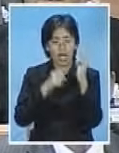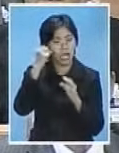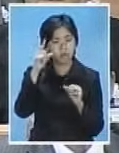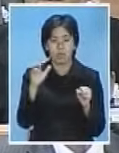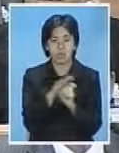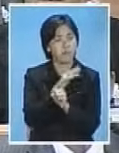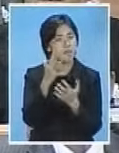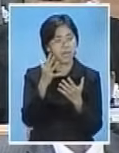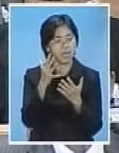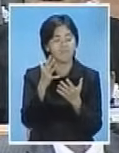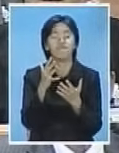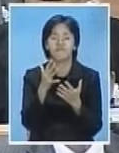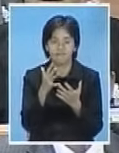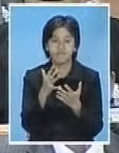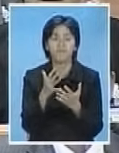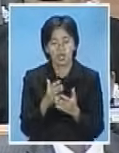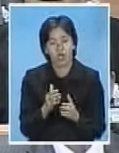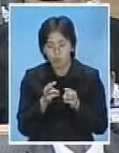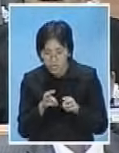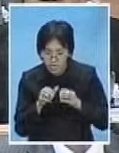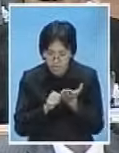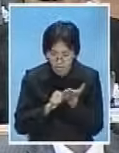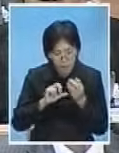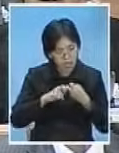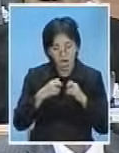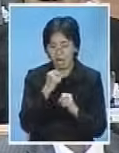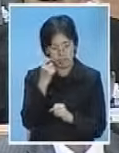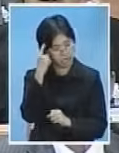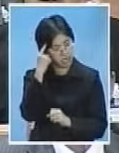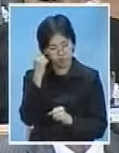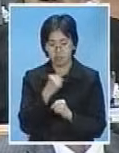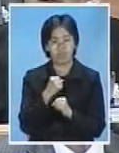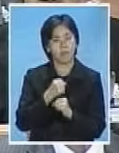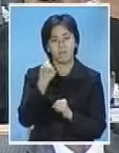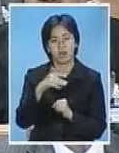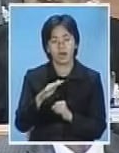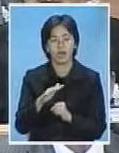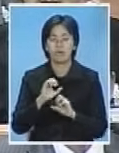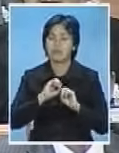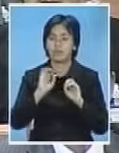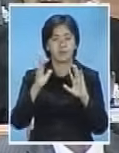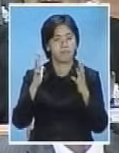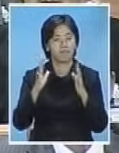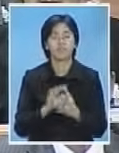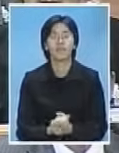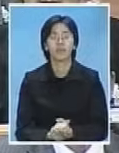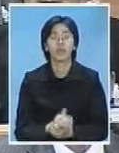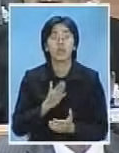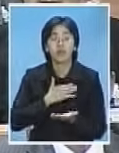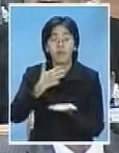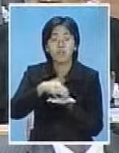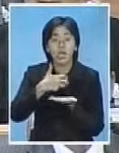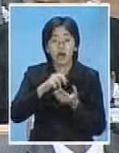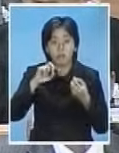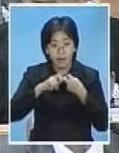ะไม่สามารถสร้างกลไกที่แก้ปัญหาได้โดยชัดเจนขออนุญาตท่านประธานแต่ก่อนที่จะลงเรื่องนี้โดย